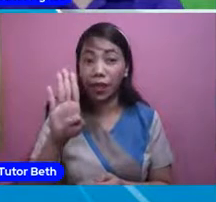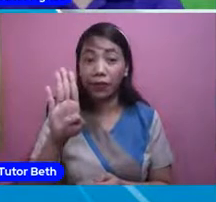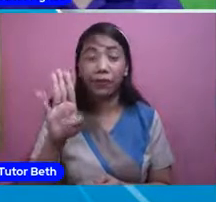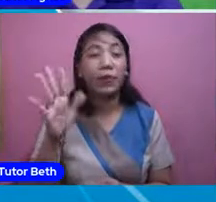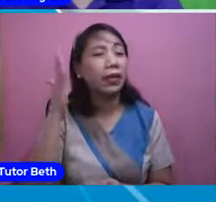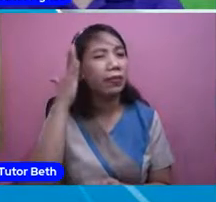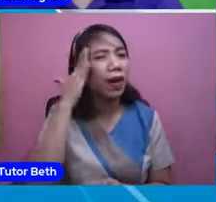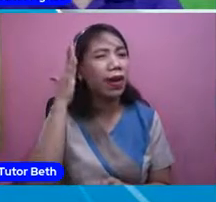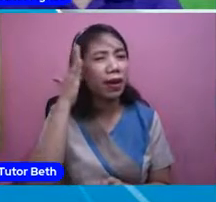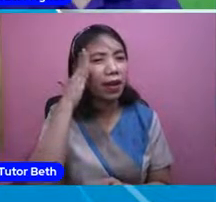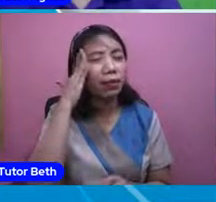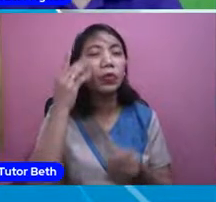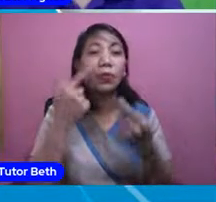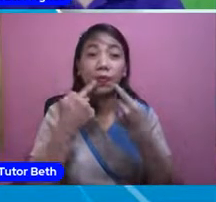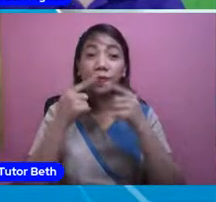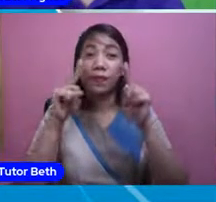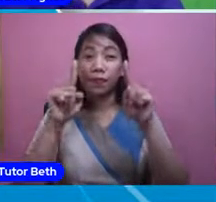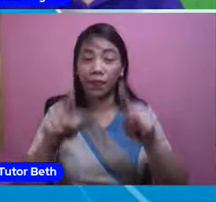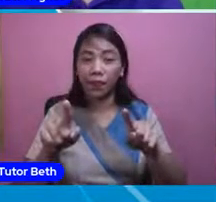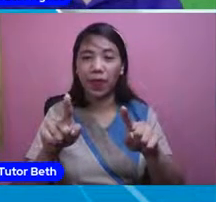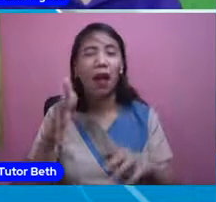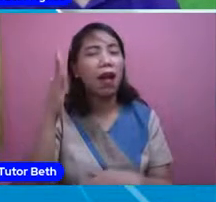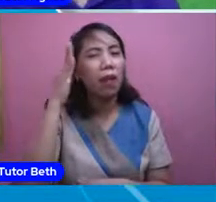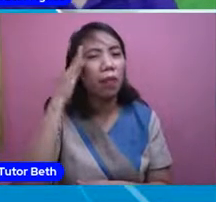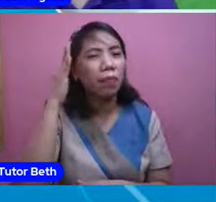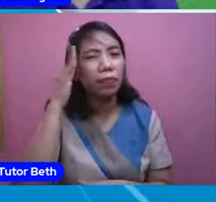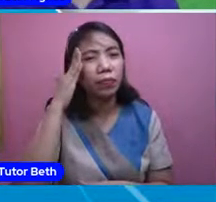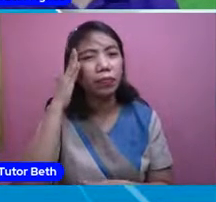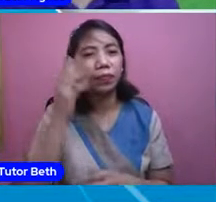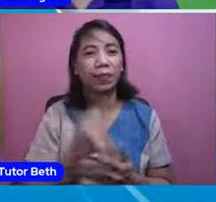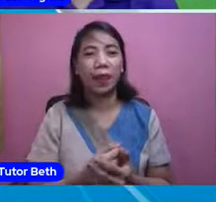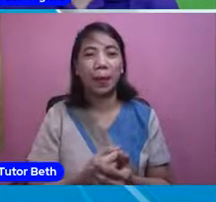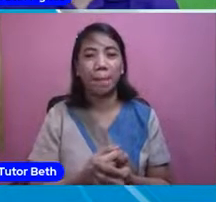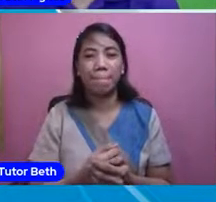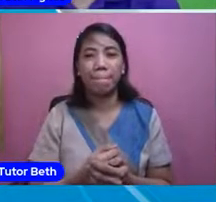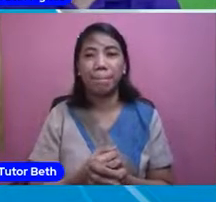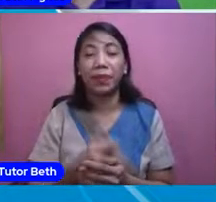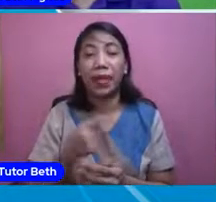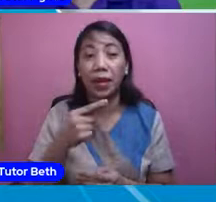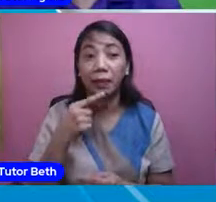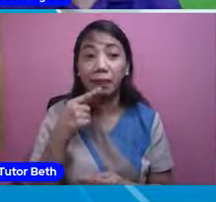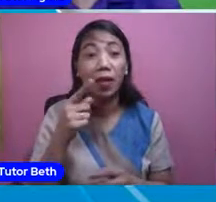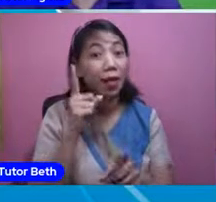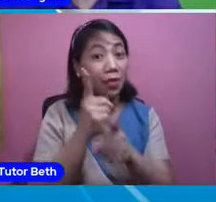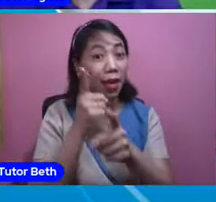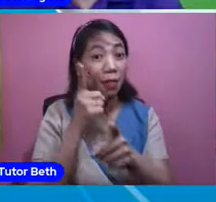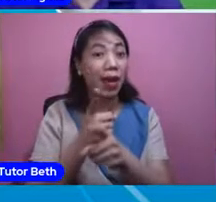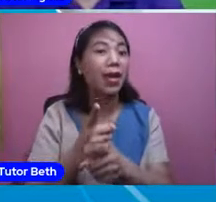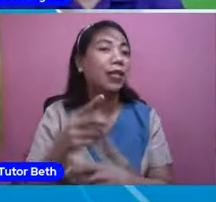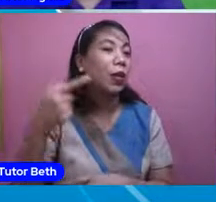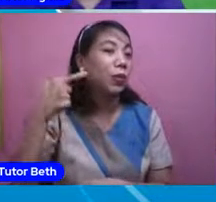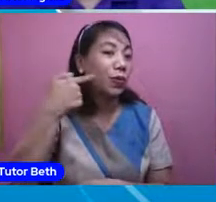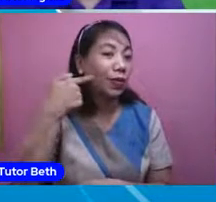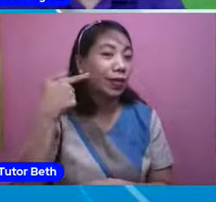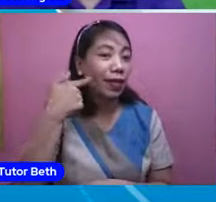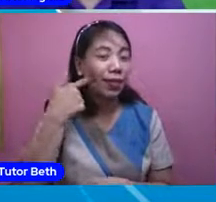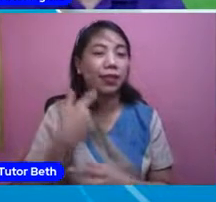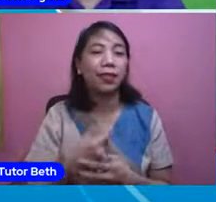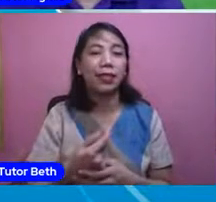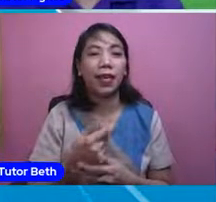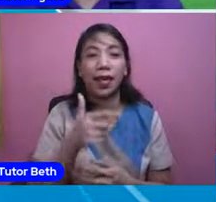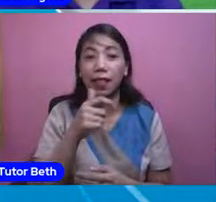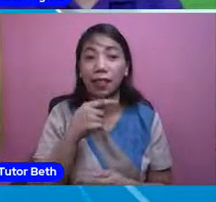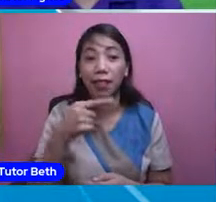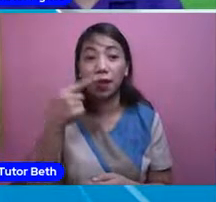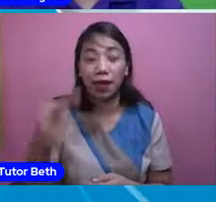alam nyo i-describe ang inyong pamilya. Okay, tama. Si Ma'am Brechen nag-comment na. Sabi niya, ang